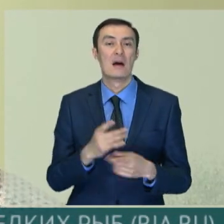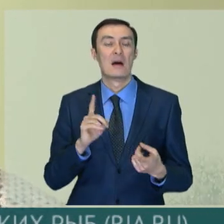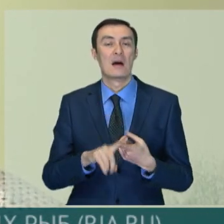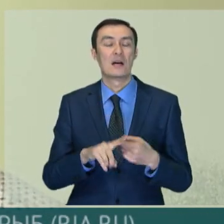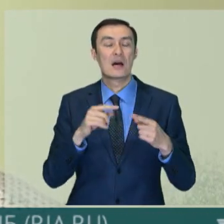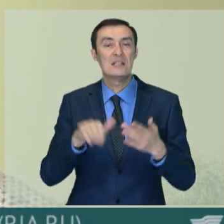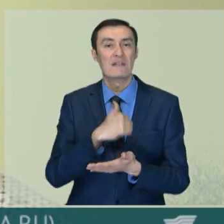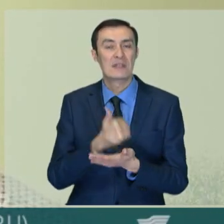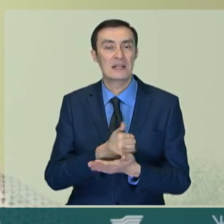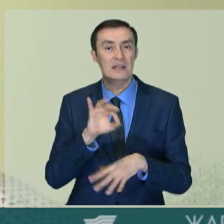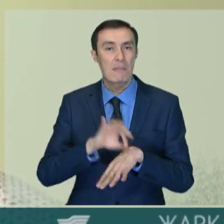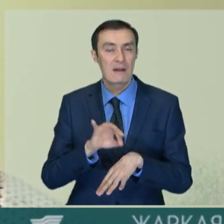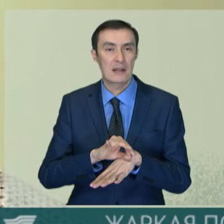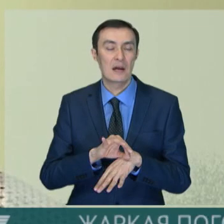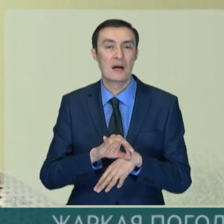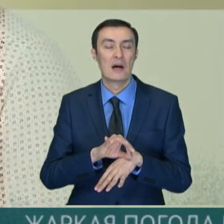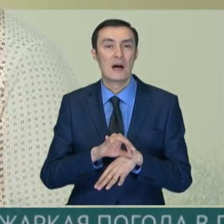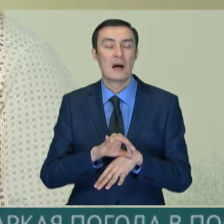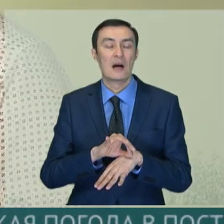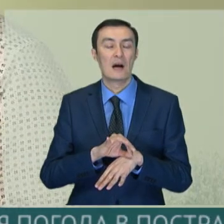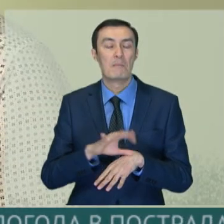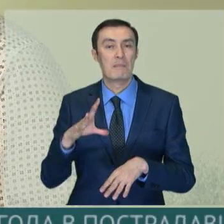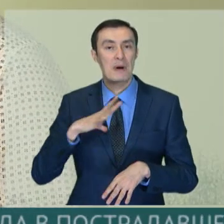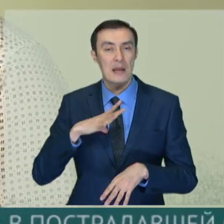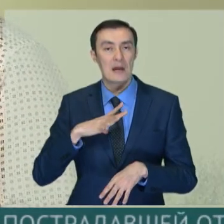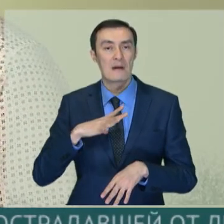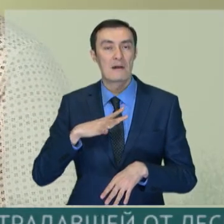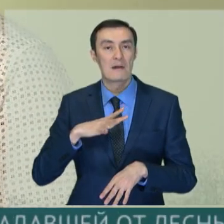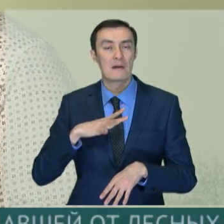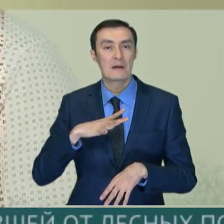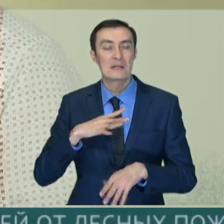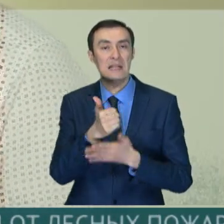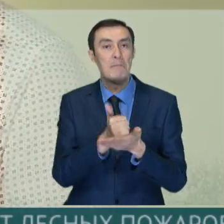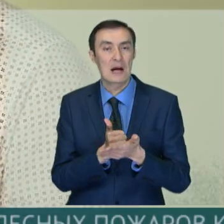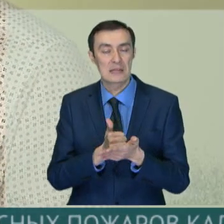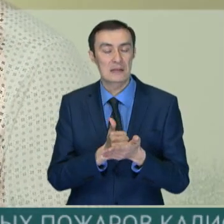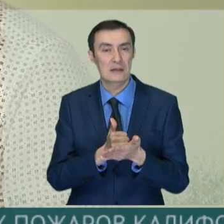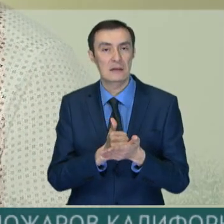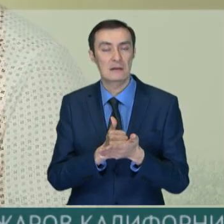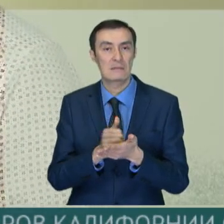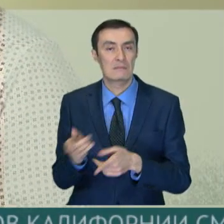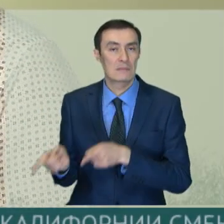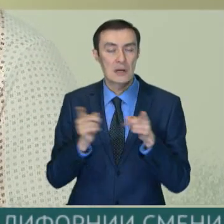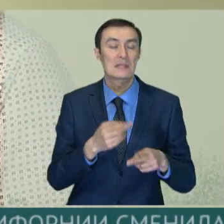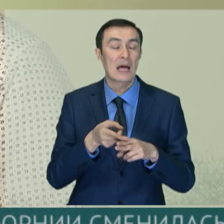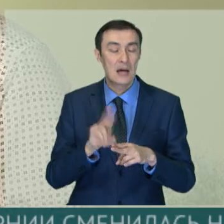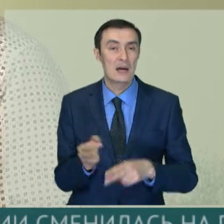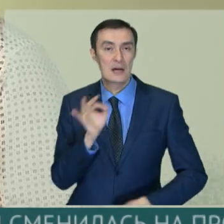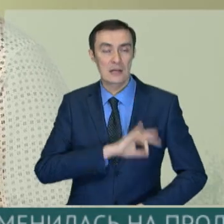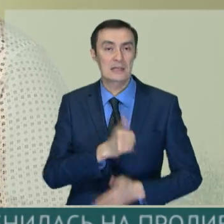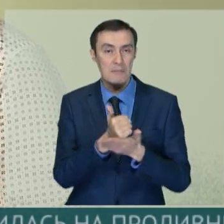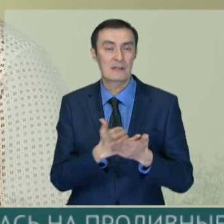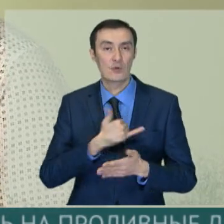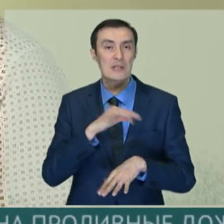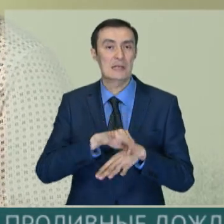орфанные заболевания редкие, муковисцидоз, мукополисахаридоз. По ним были переходящие наши запасы. За счет этих запасов у нас